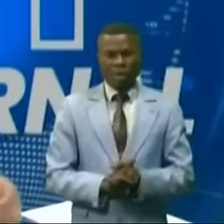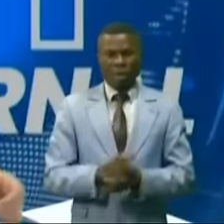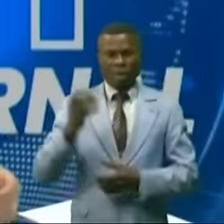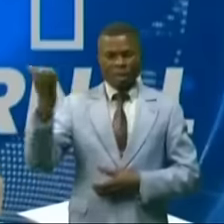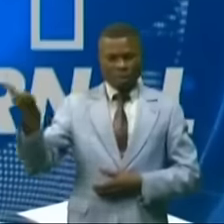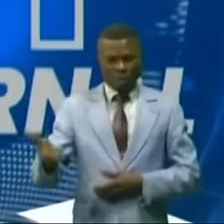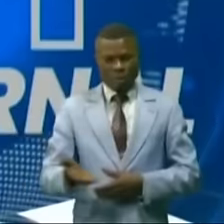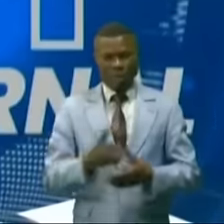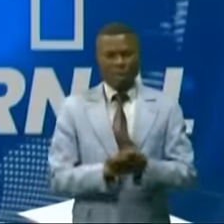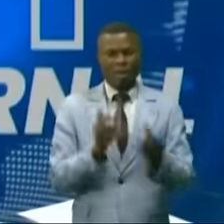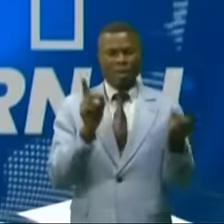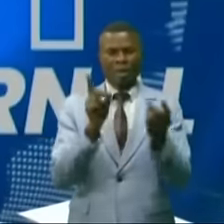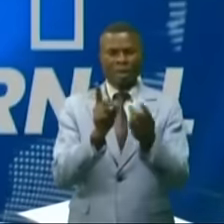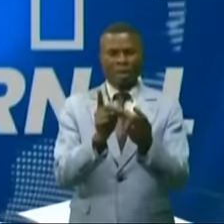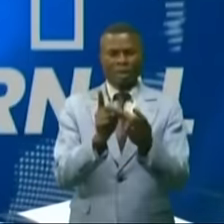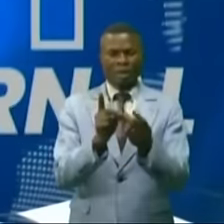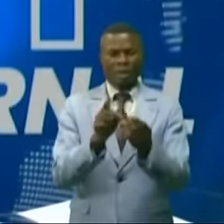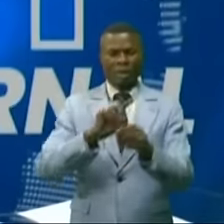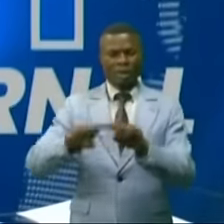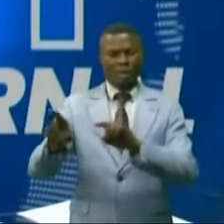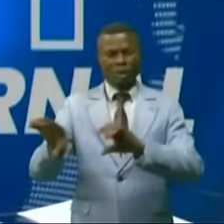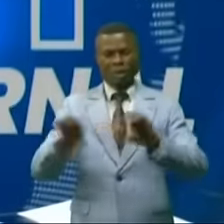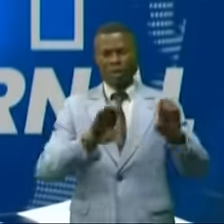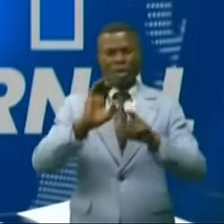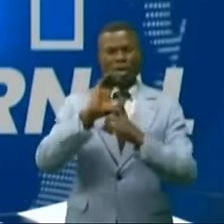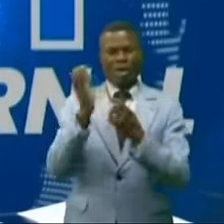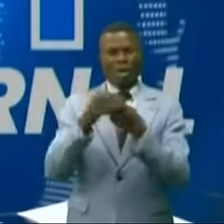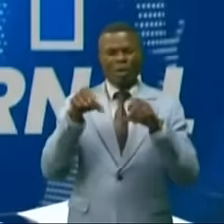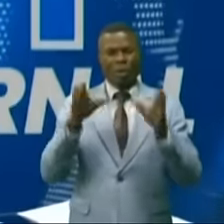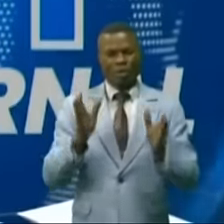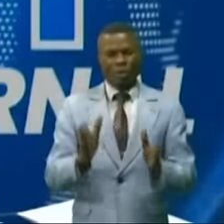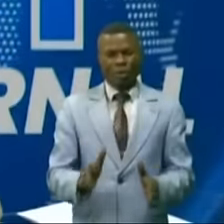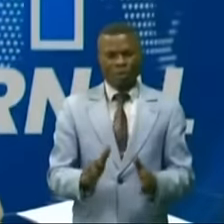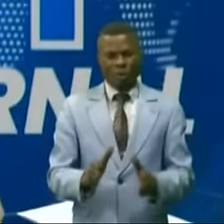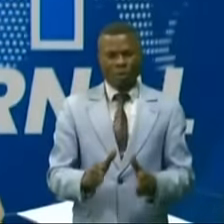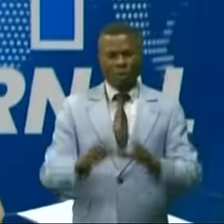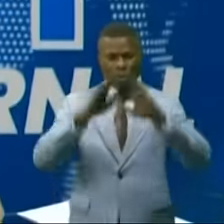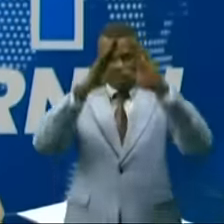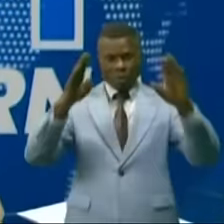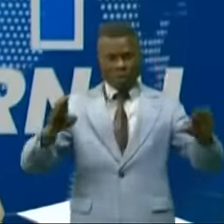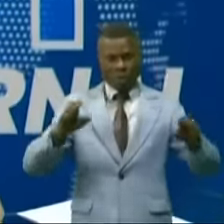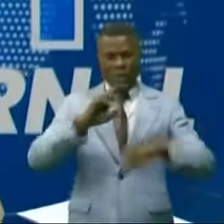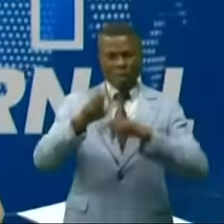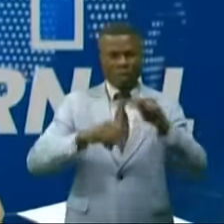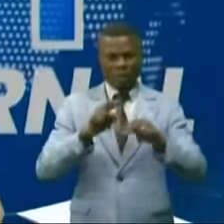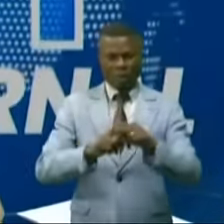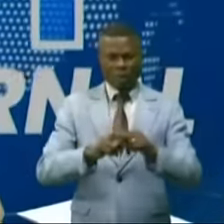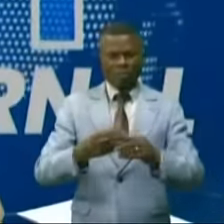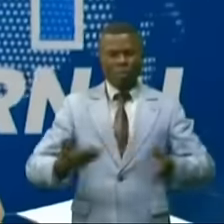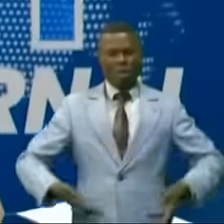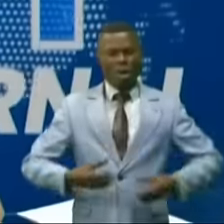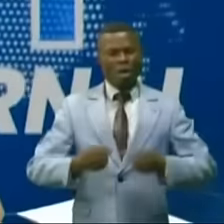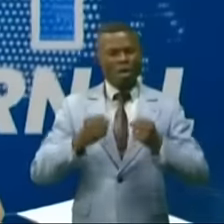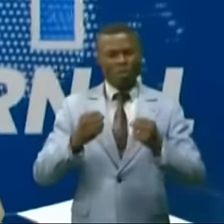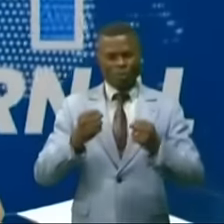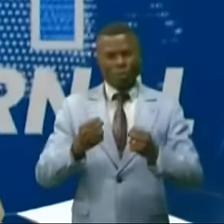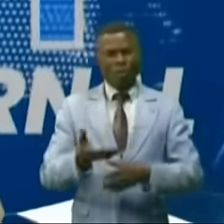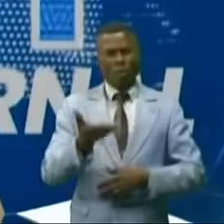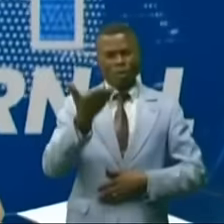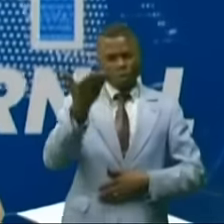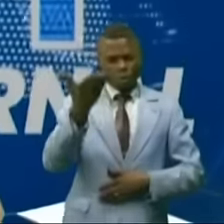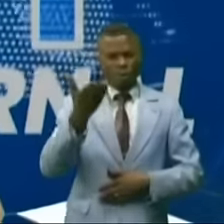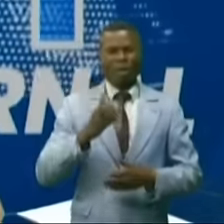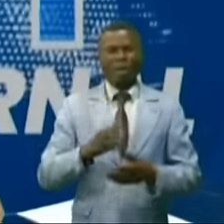été mise au contact de la diversité culturelle congolaise au Musée national. C'était un véritable régal pour Tamara